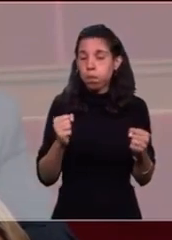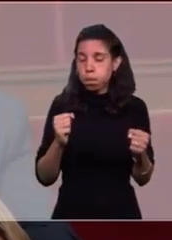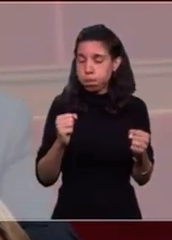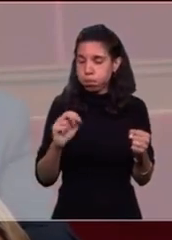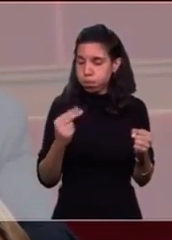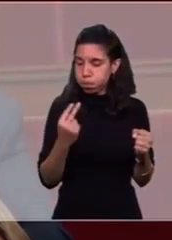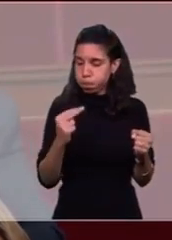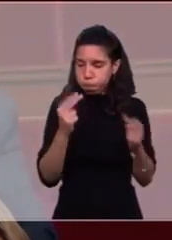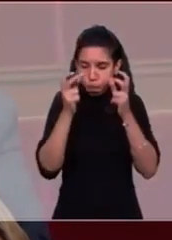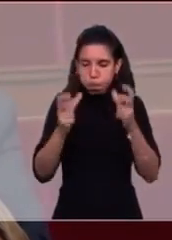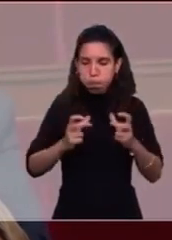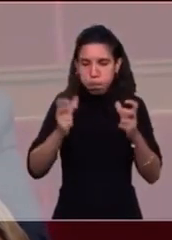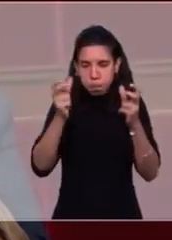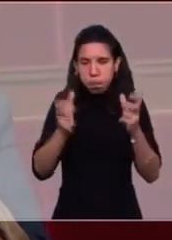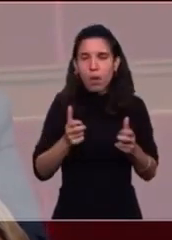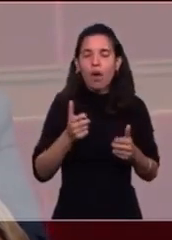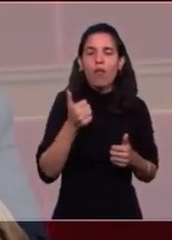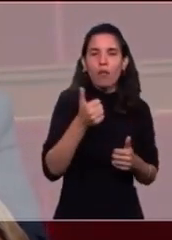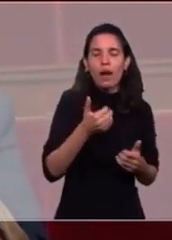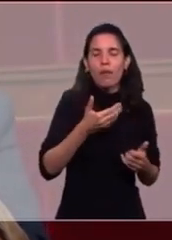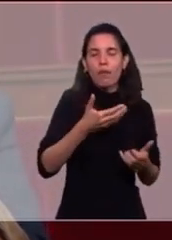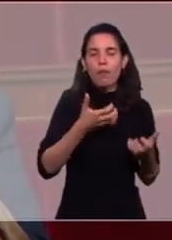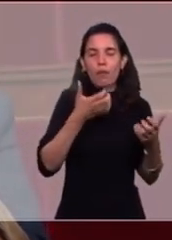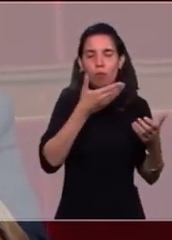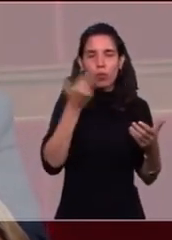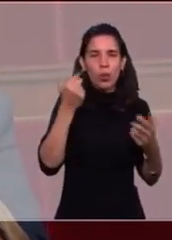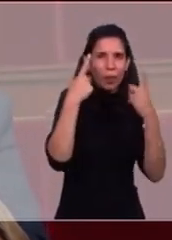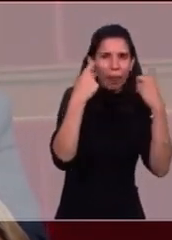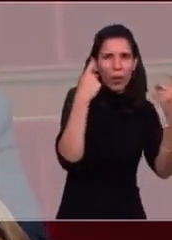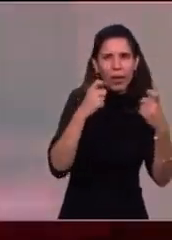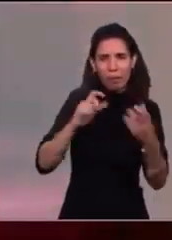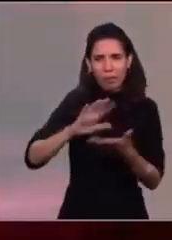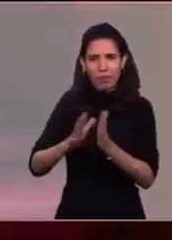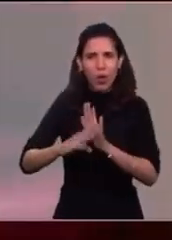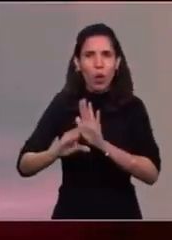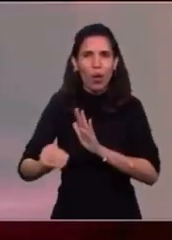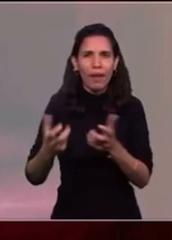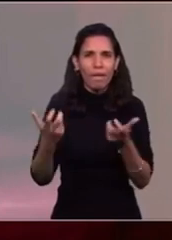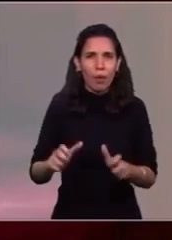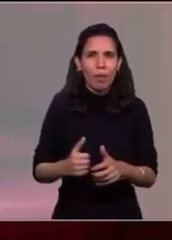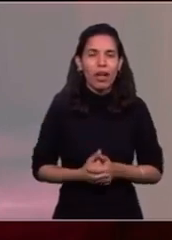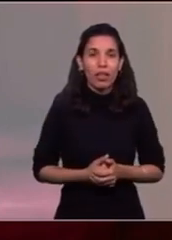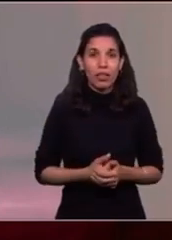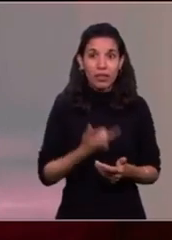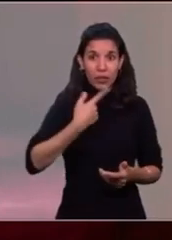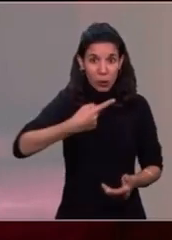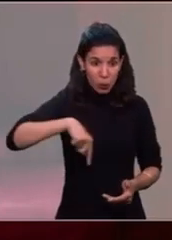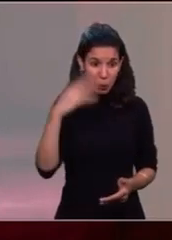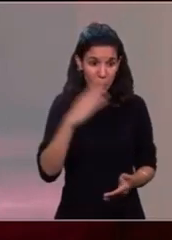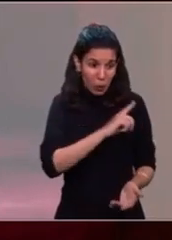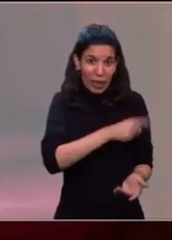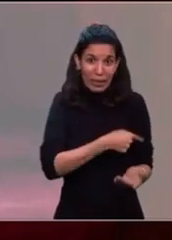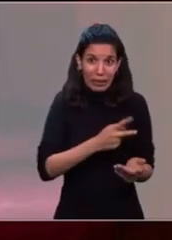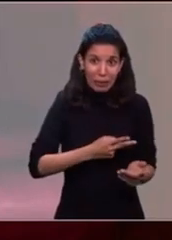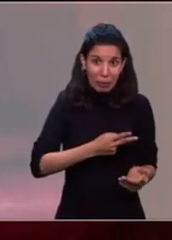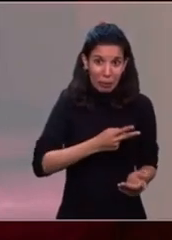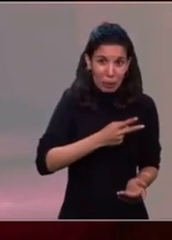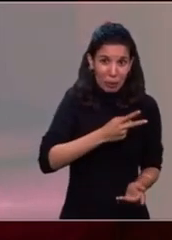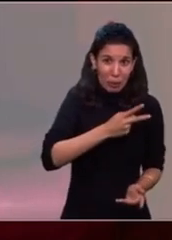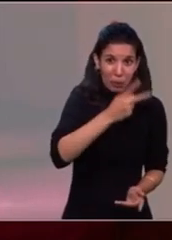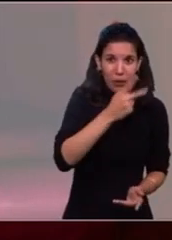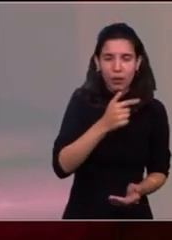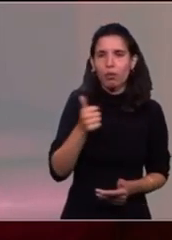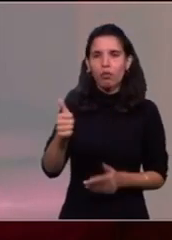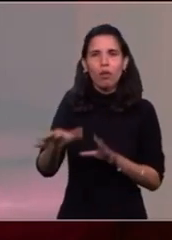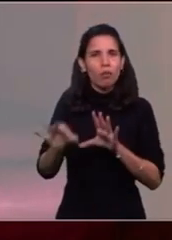préférez toujours l'idéologie au pragmatisme. Au moment même où nos besoins en énergie augmentent, vous persistez dans votre choix